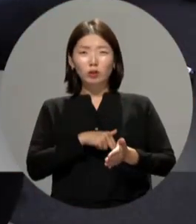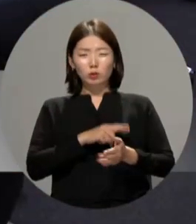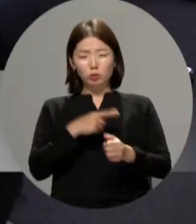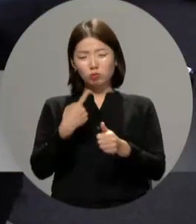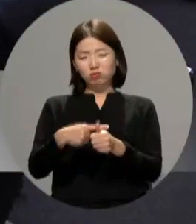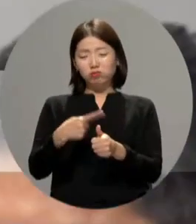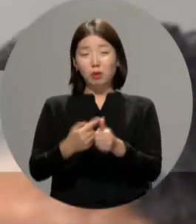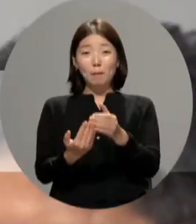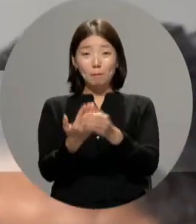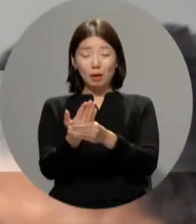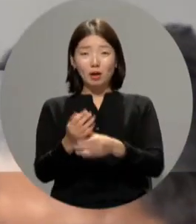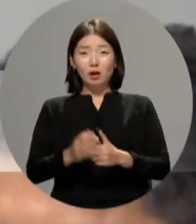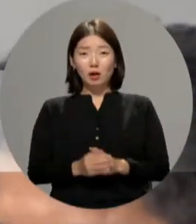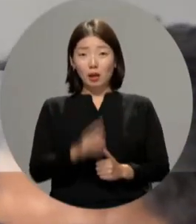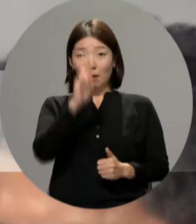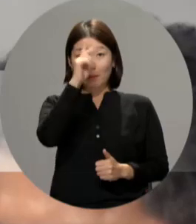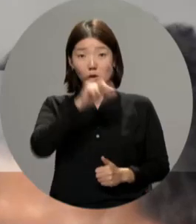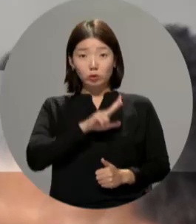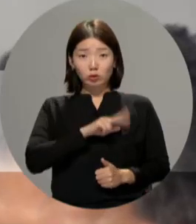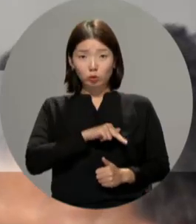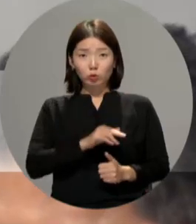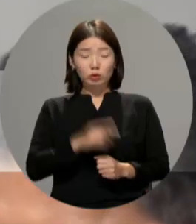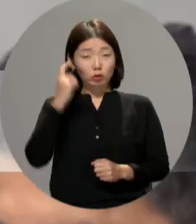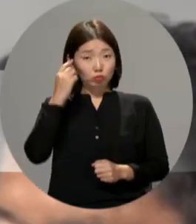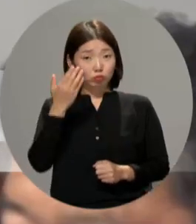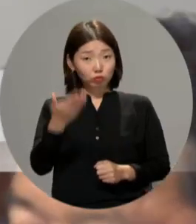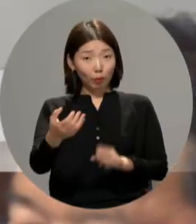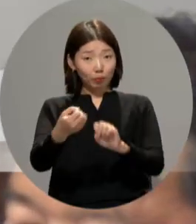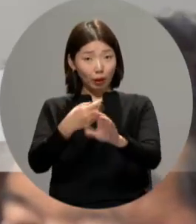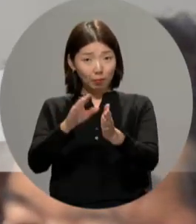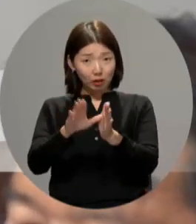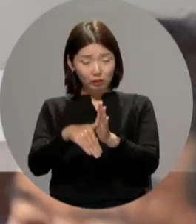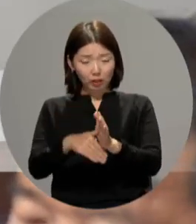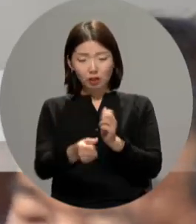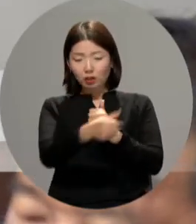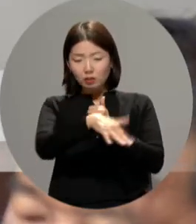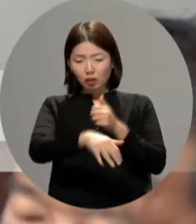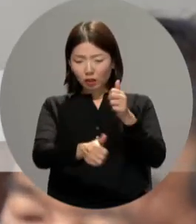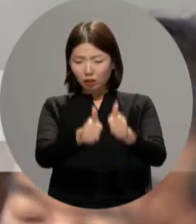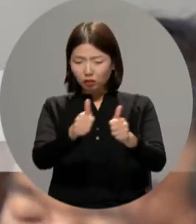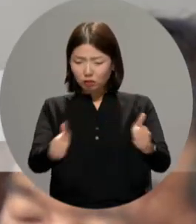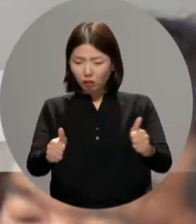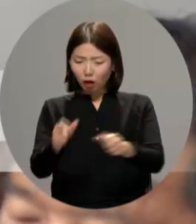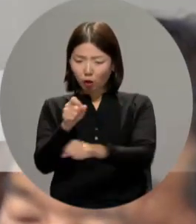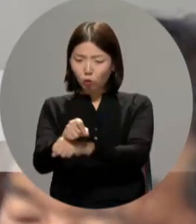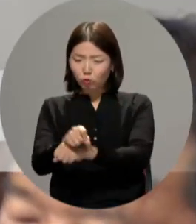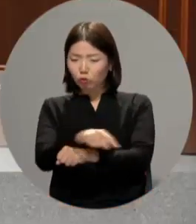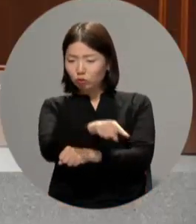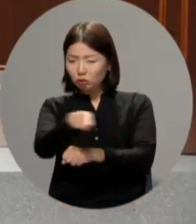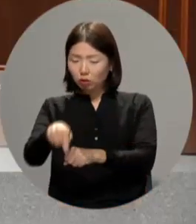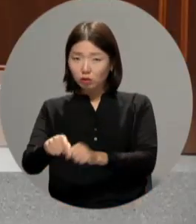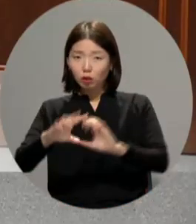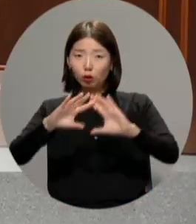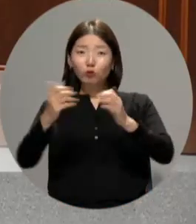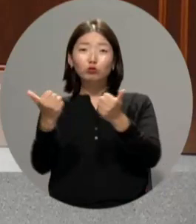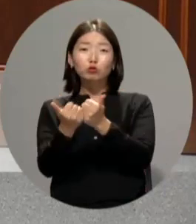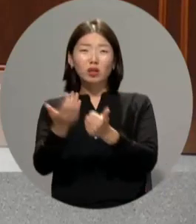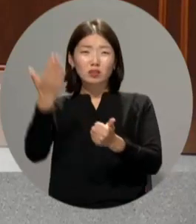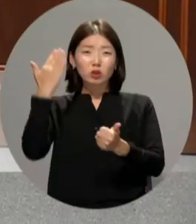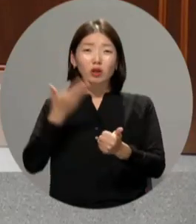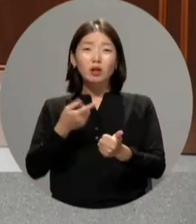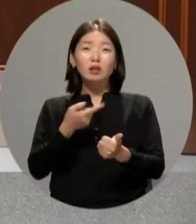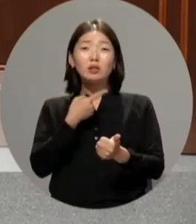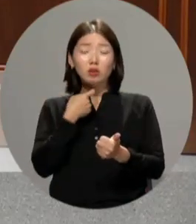이어졌습니다 도입해 박용근 의원은 도정질문을 통해 산하 기관장과 정무직 인사가 국회 보좌관